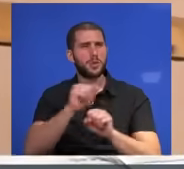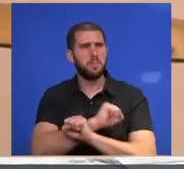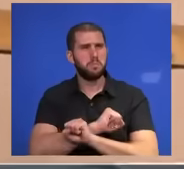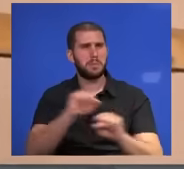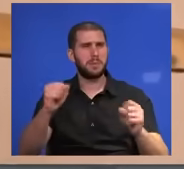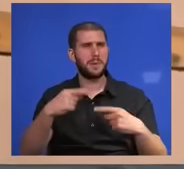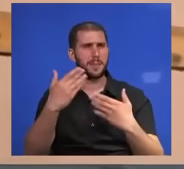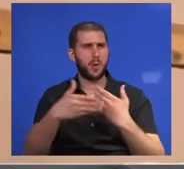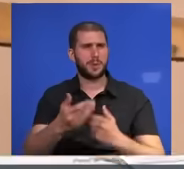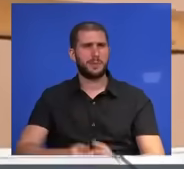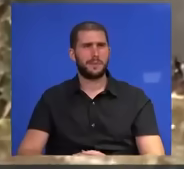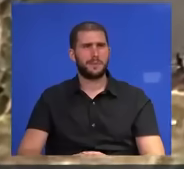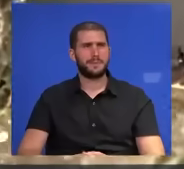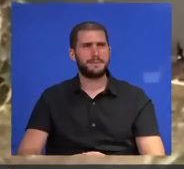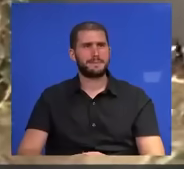האחרונים.